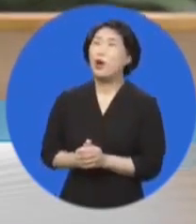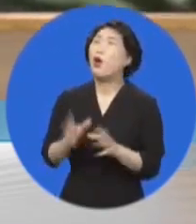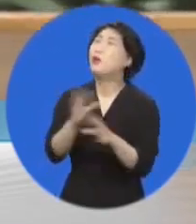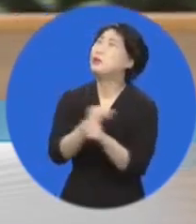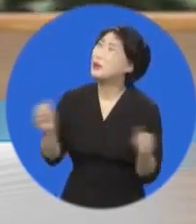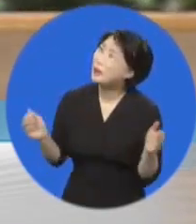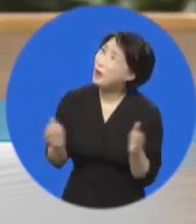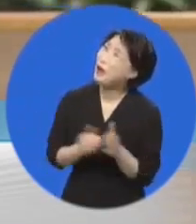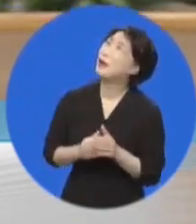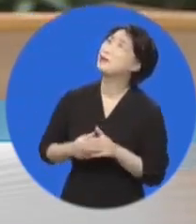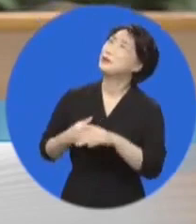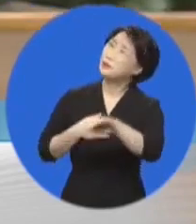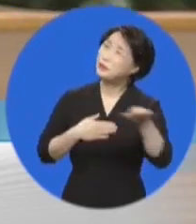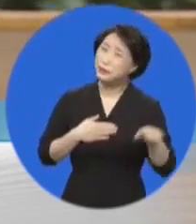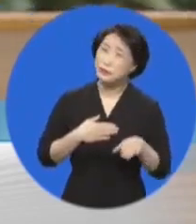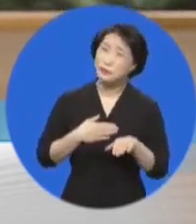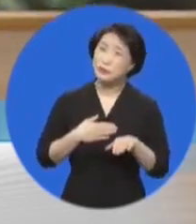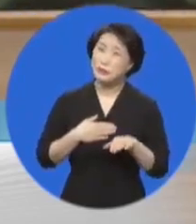언제까지